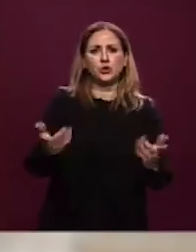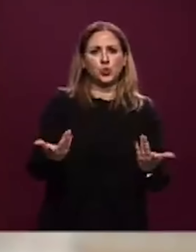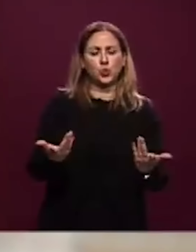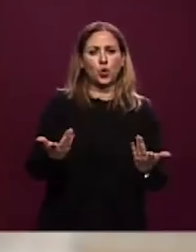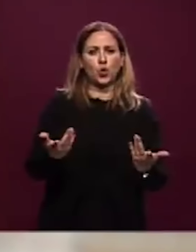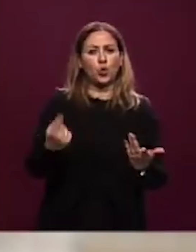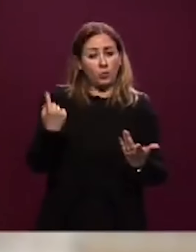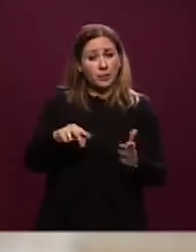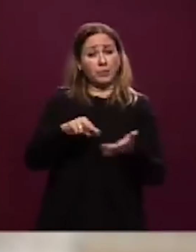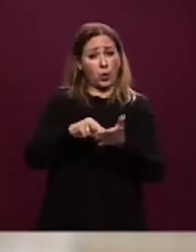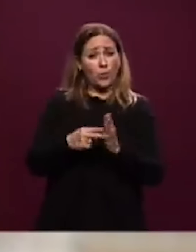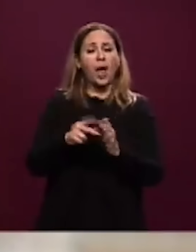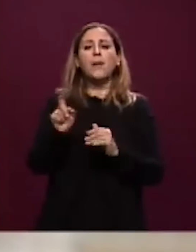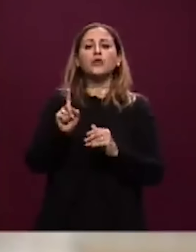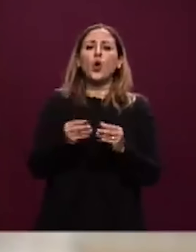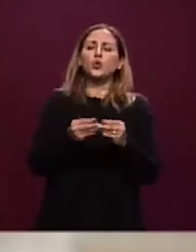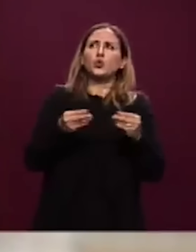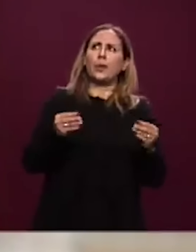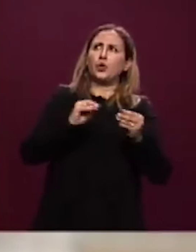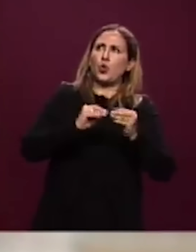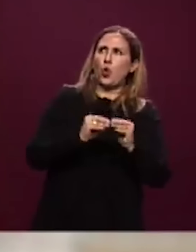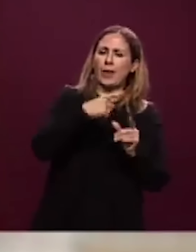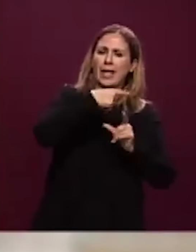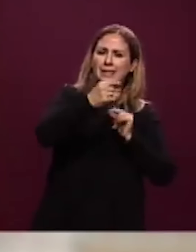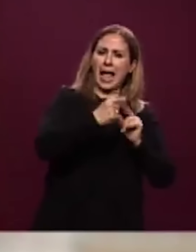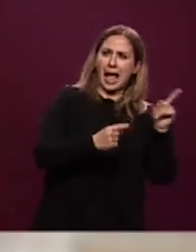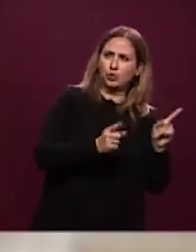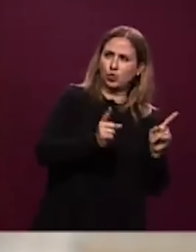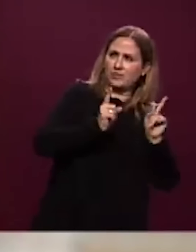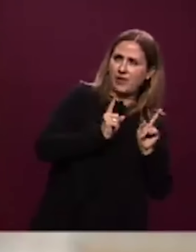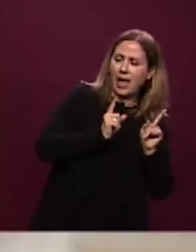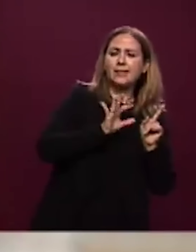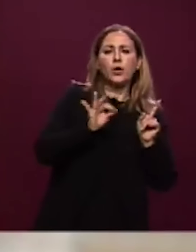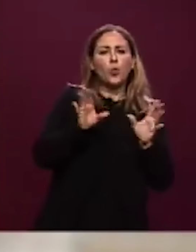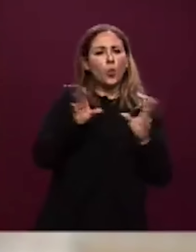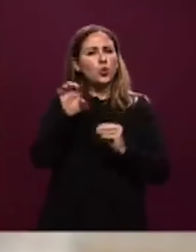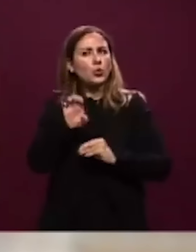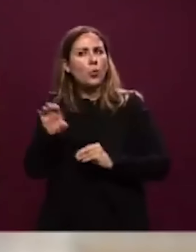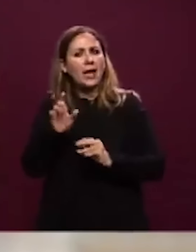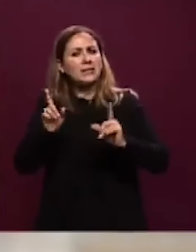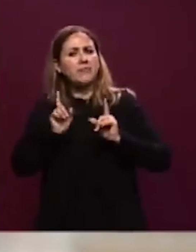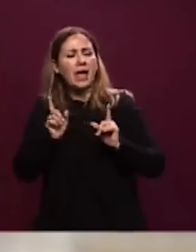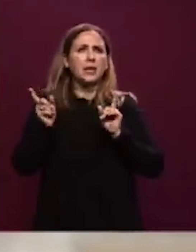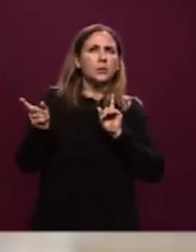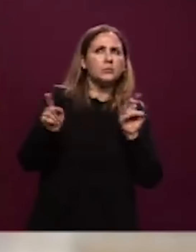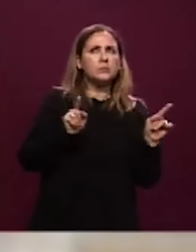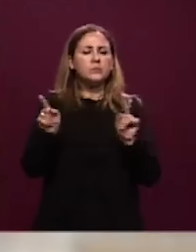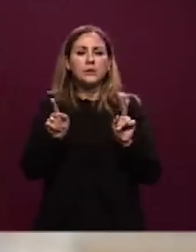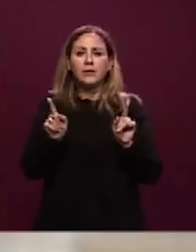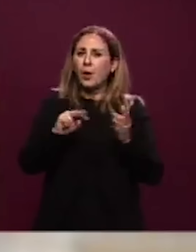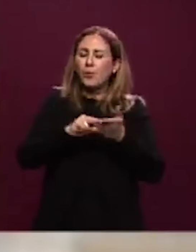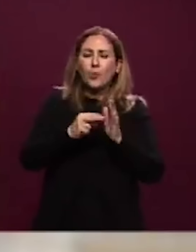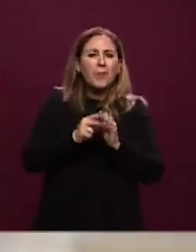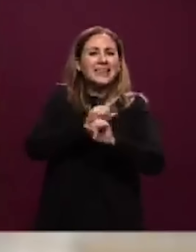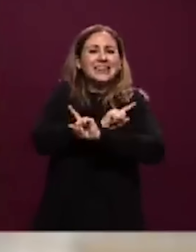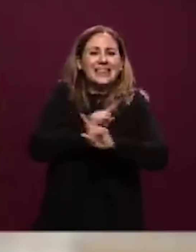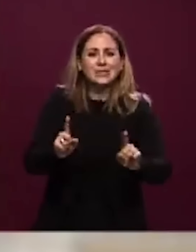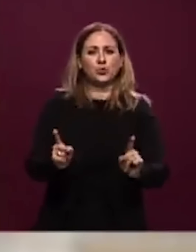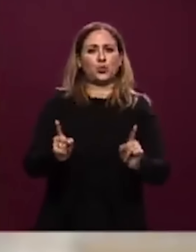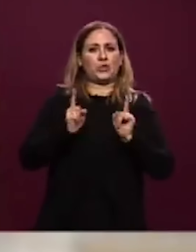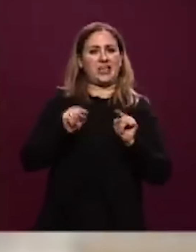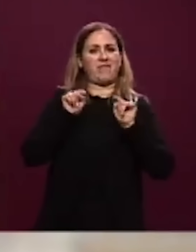dello strumento, se lo difende la NATO o lo difende l'Unione Europea. Il problema è che nessuno lo sta facendo. Perché anche